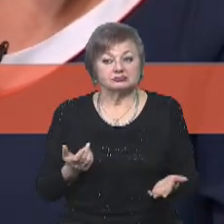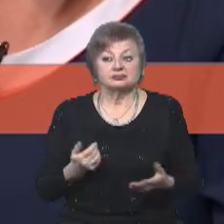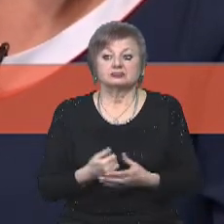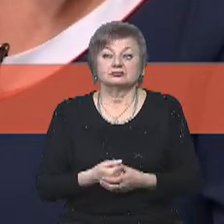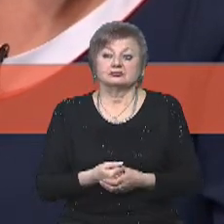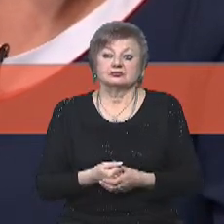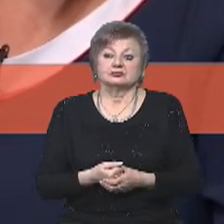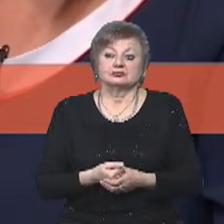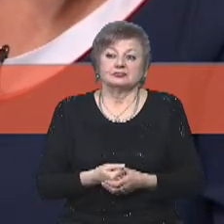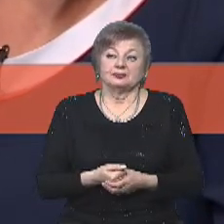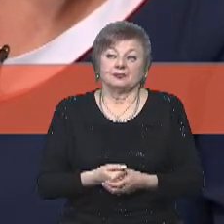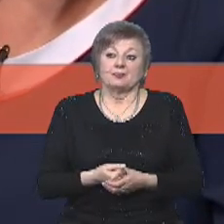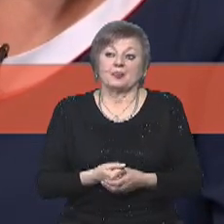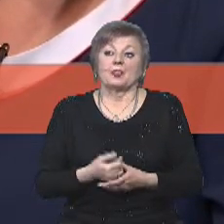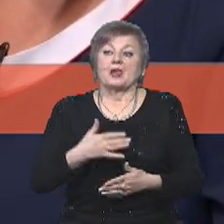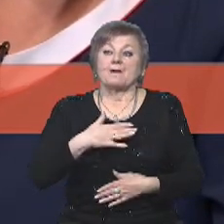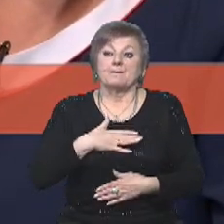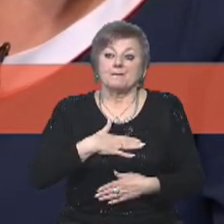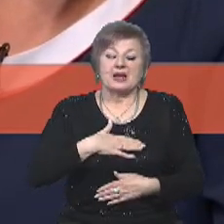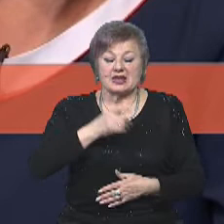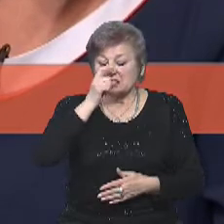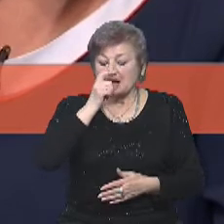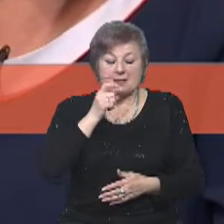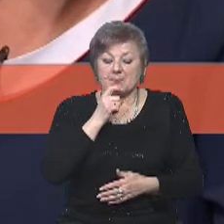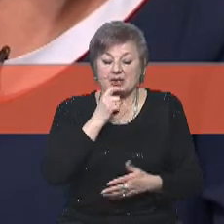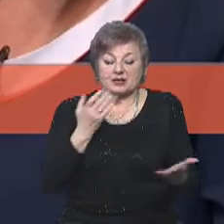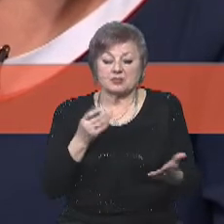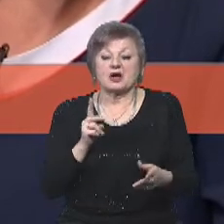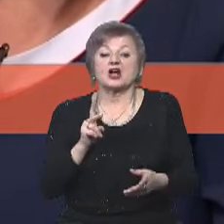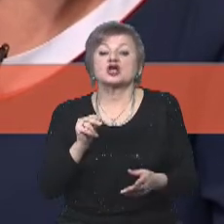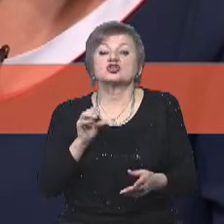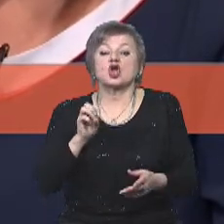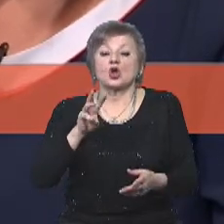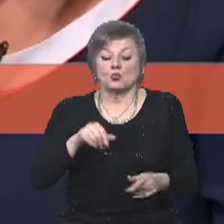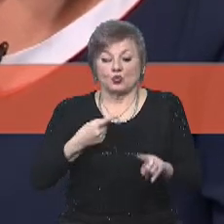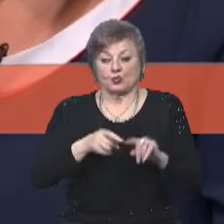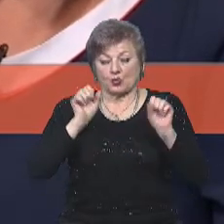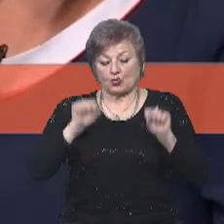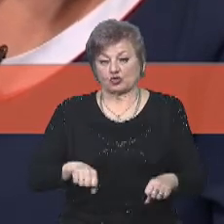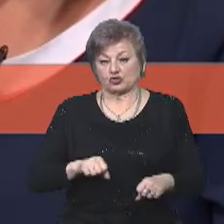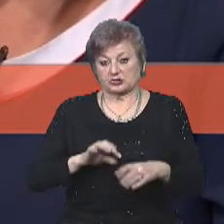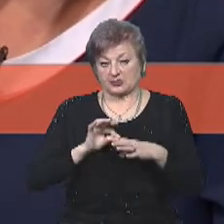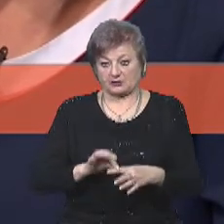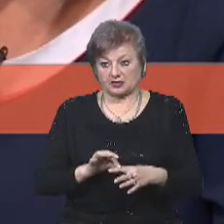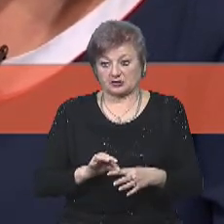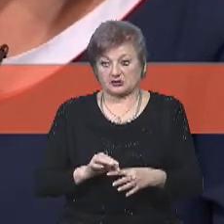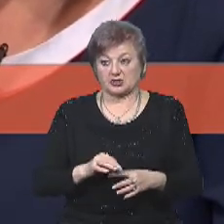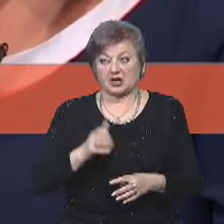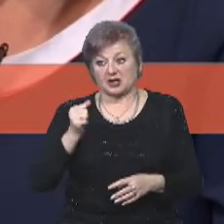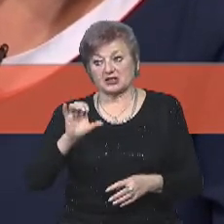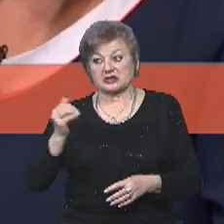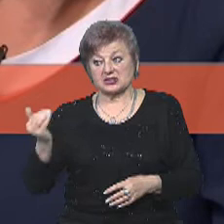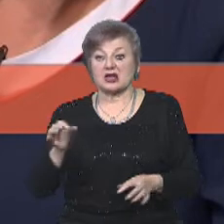ну, мы не понимаем пока, к чему это может привести. Ну, не понимаем, действительно. Александр Сергеевич